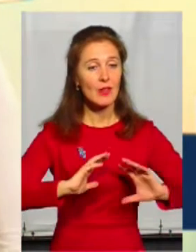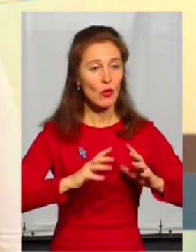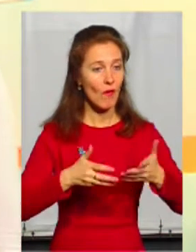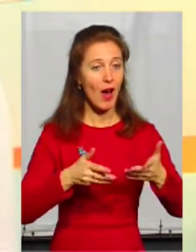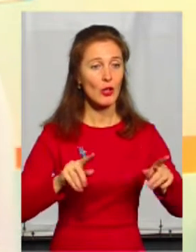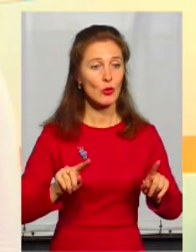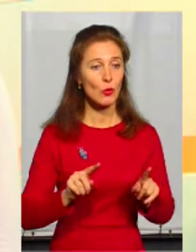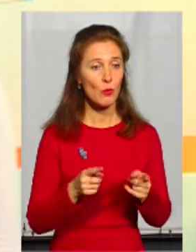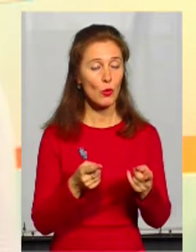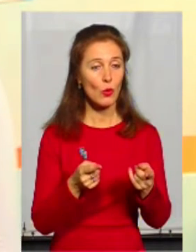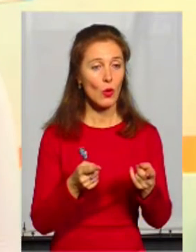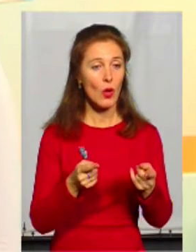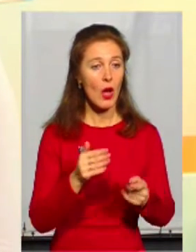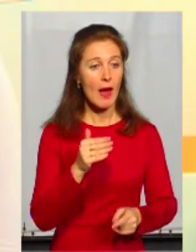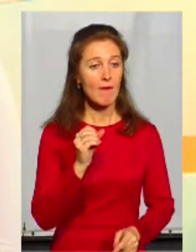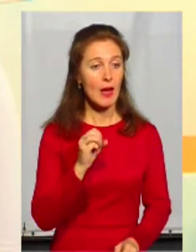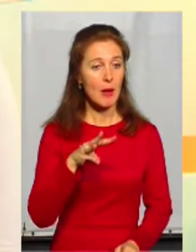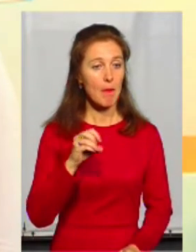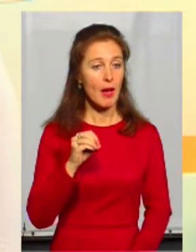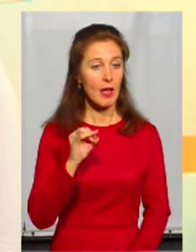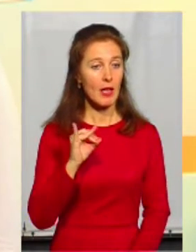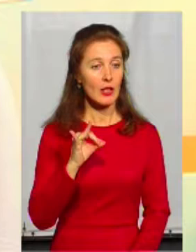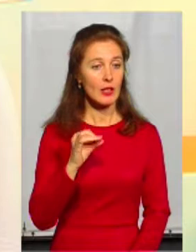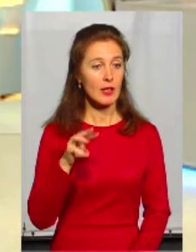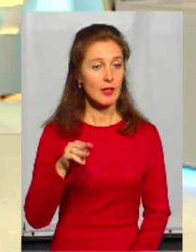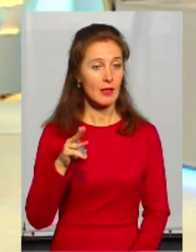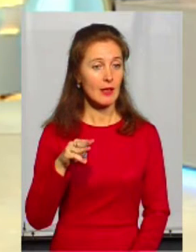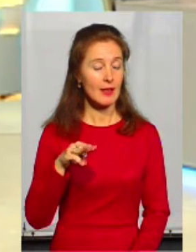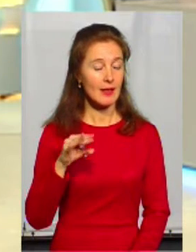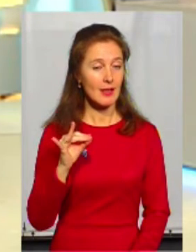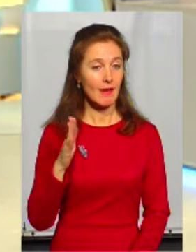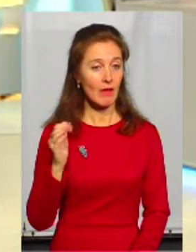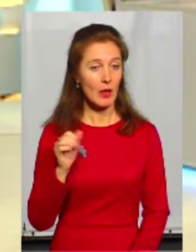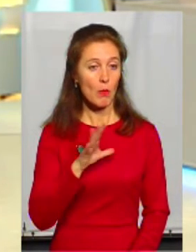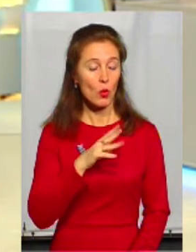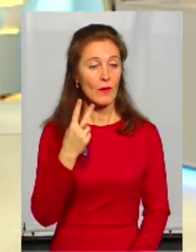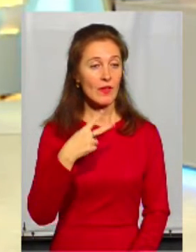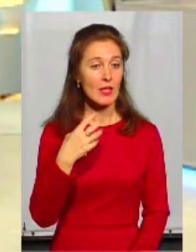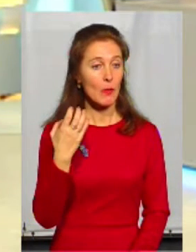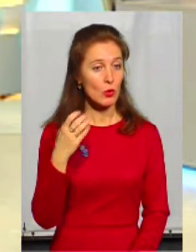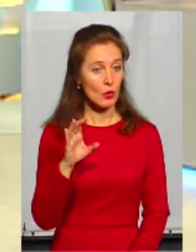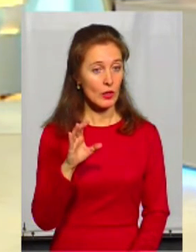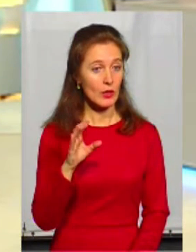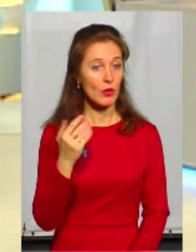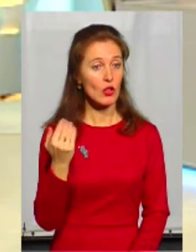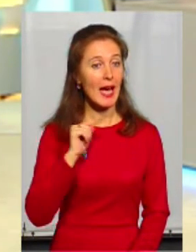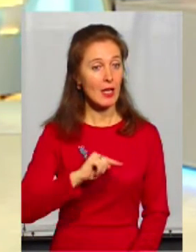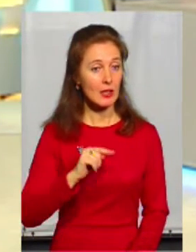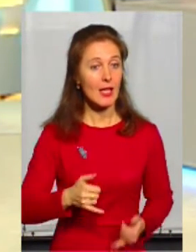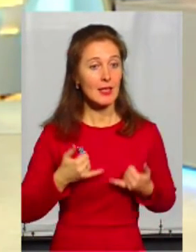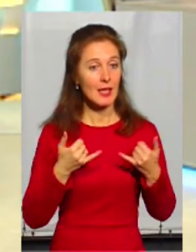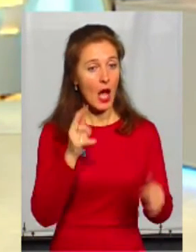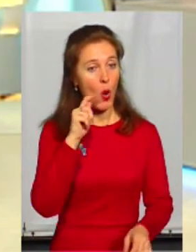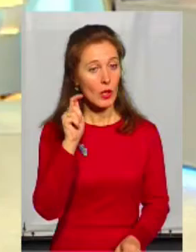говорить. Тому фемінітиви були і в поезії ХХ століття. І вони характерні для української